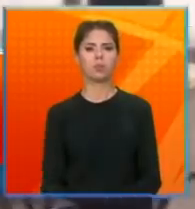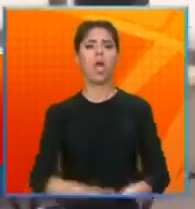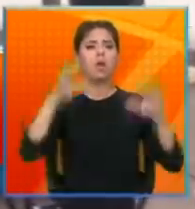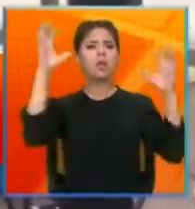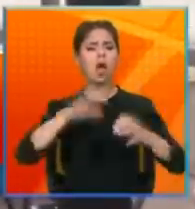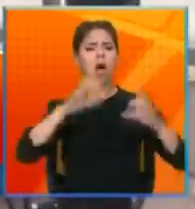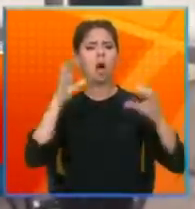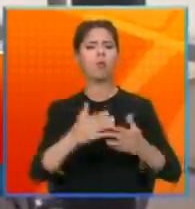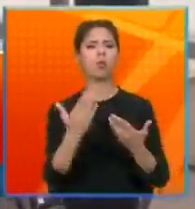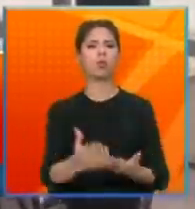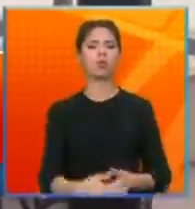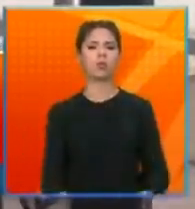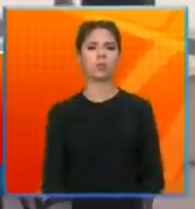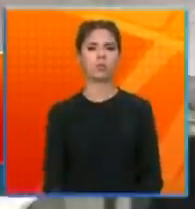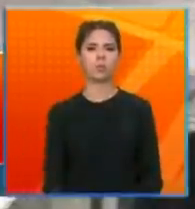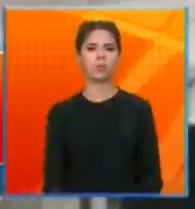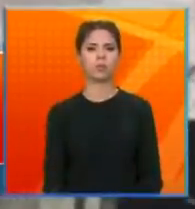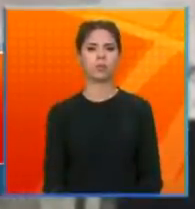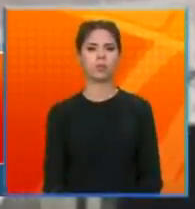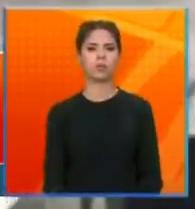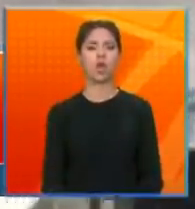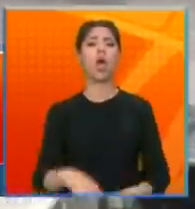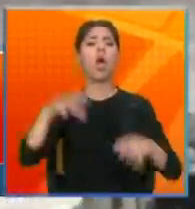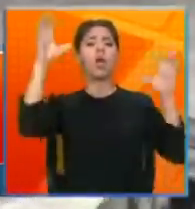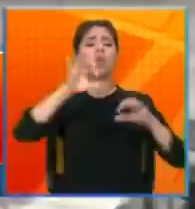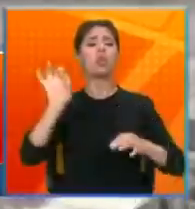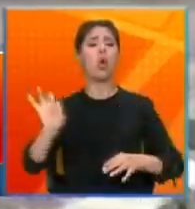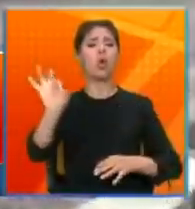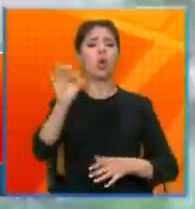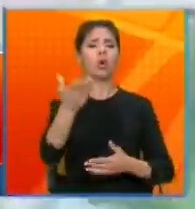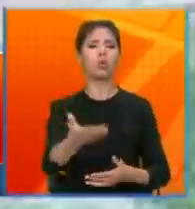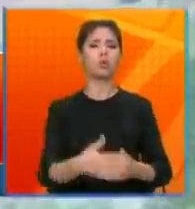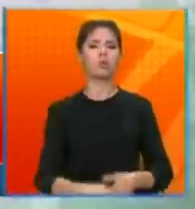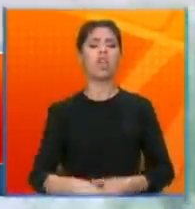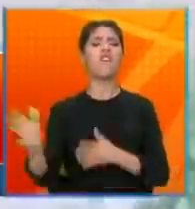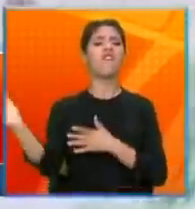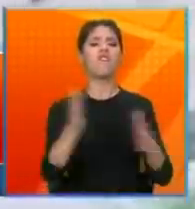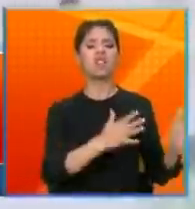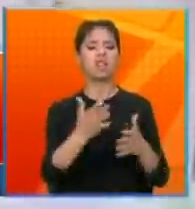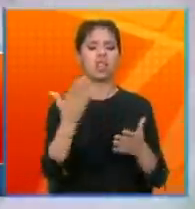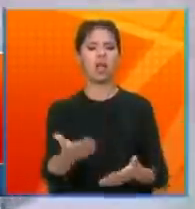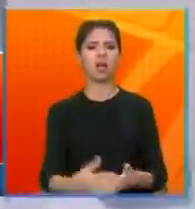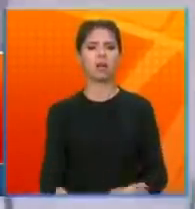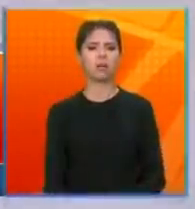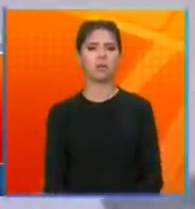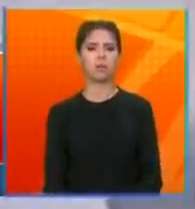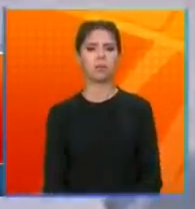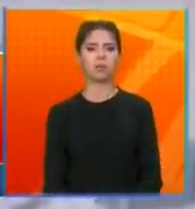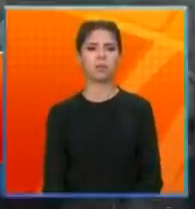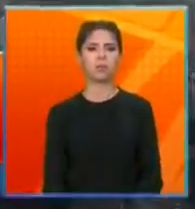yağmur, dolu, Fırtına.